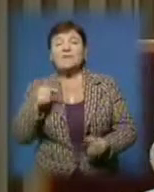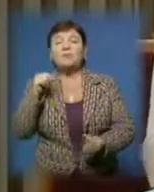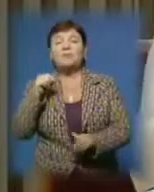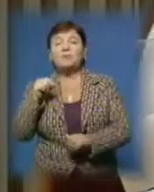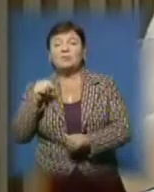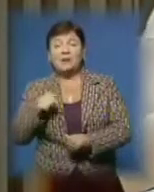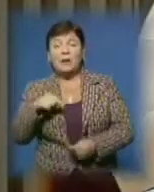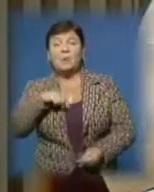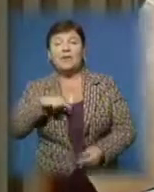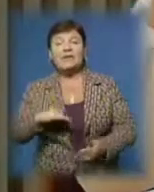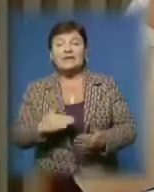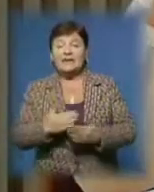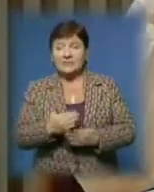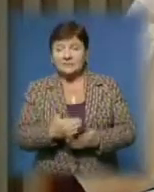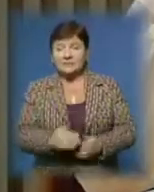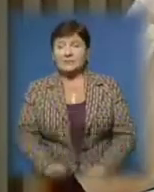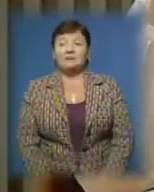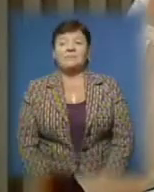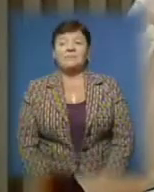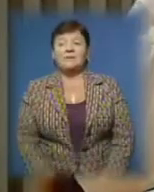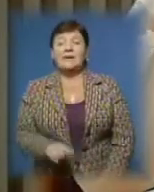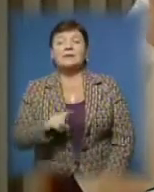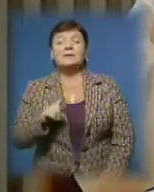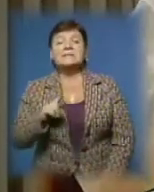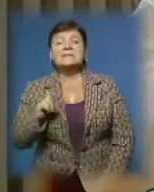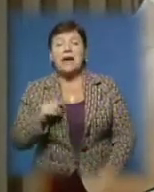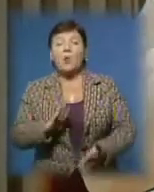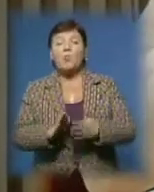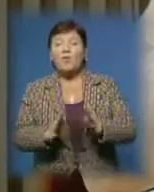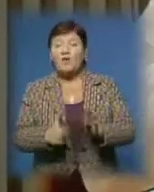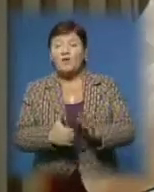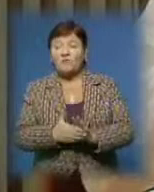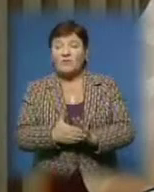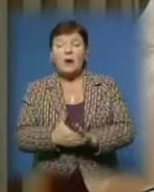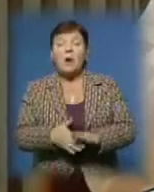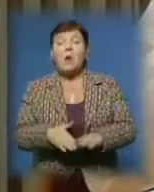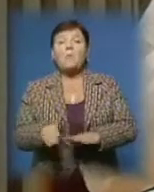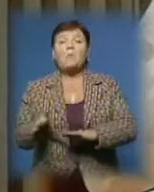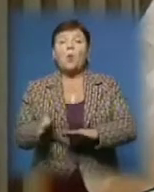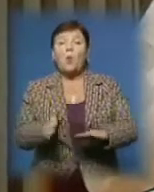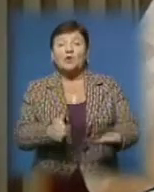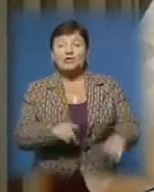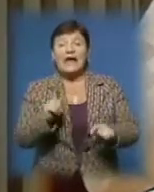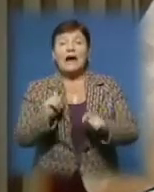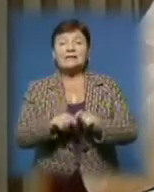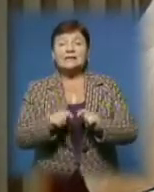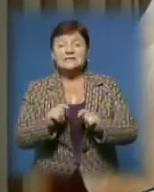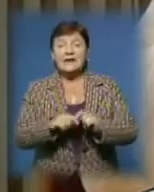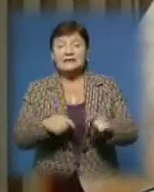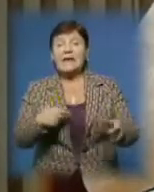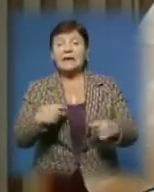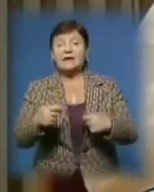стаж, моральні якості за умови проходження атестації